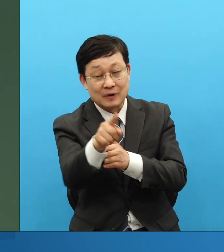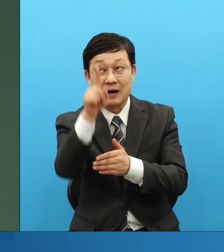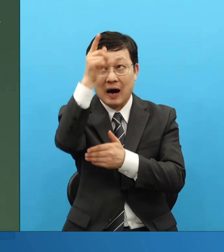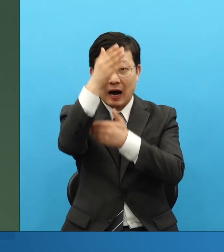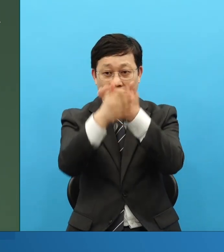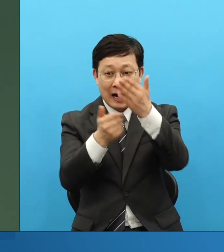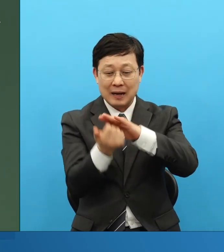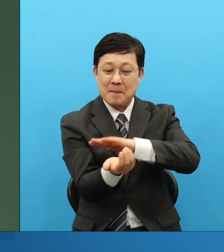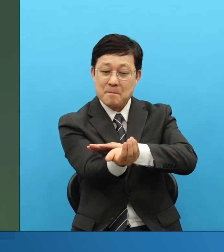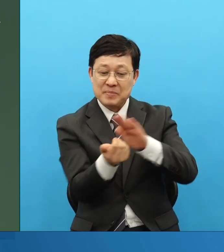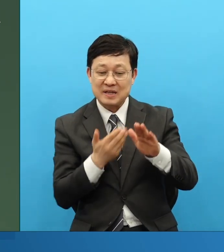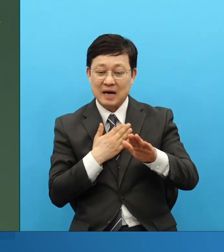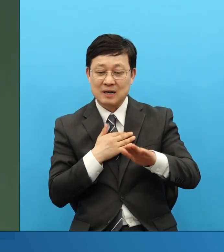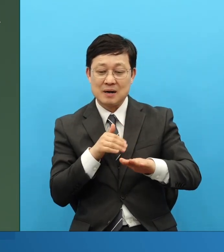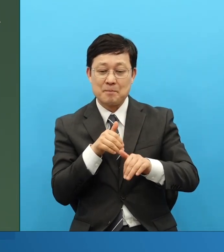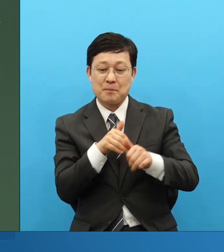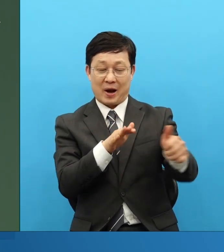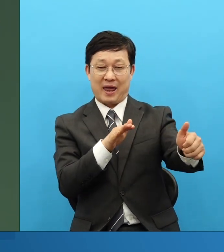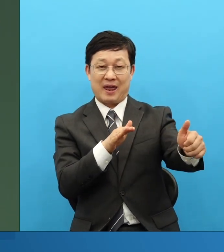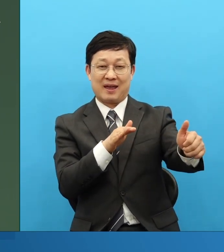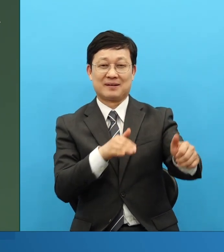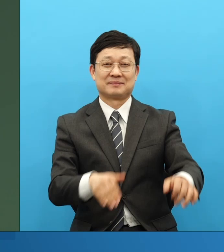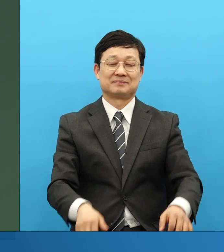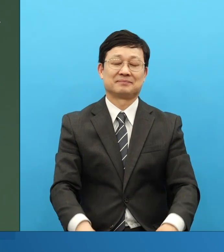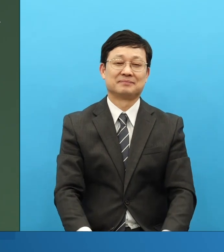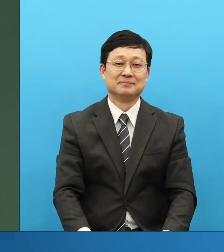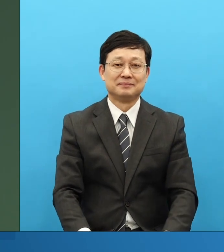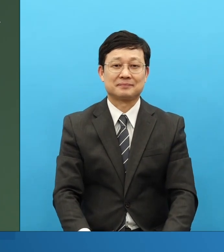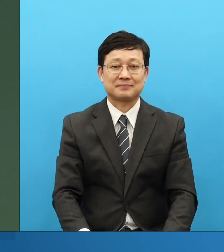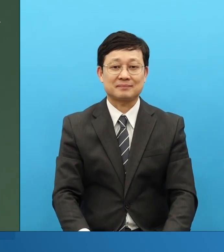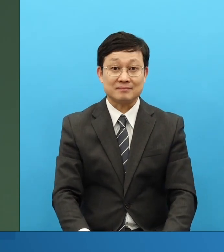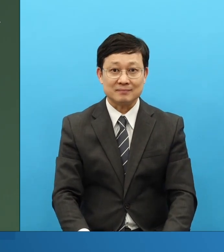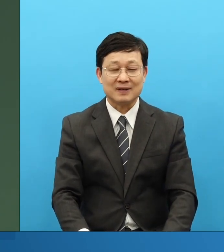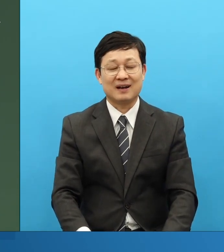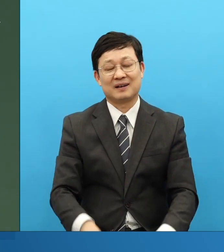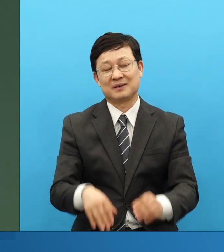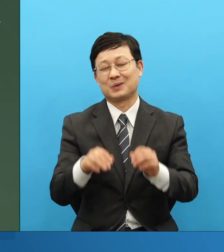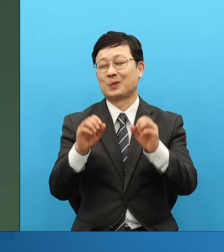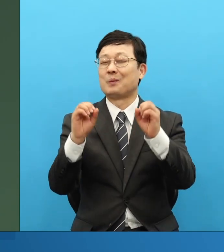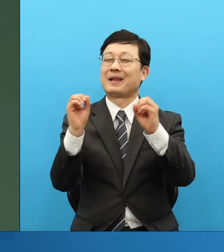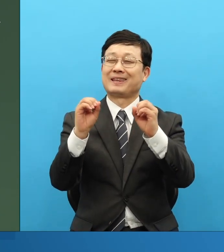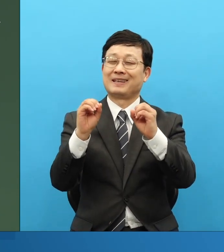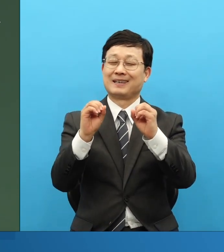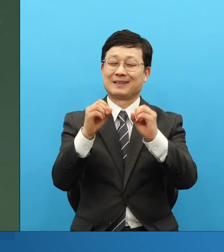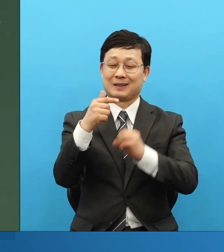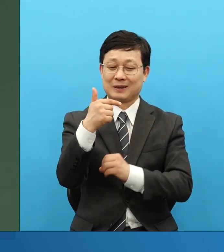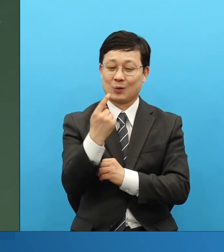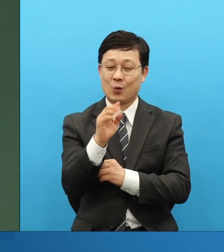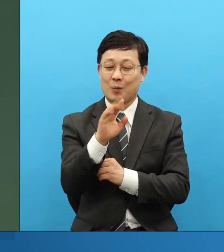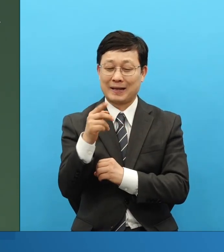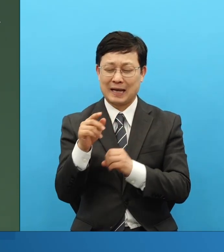as a slave. God sent me ahead of us. 노바디. That's nobody.